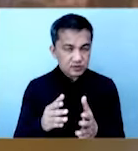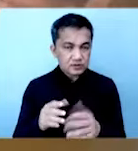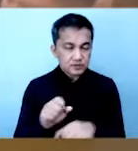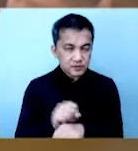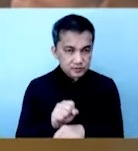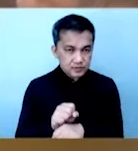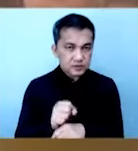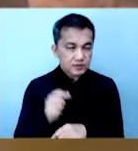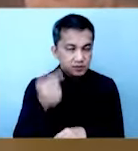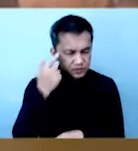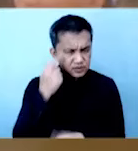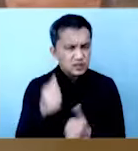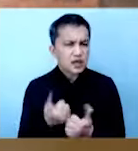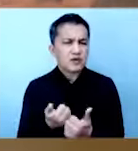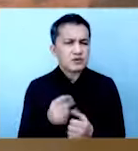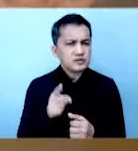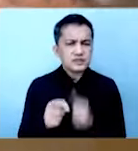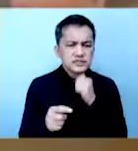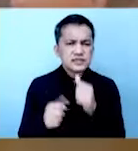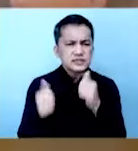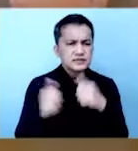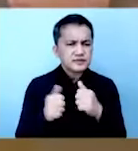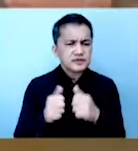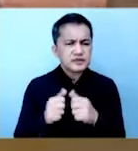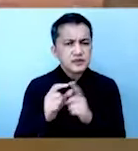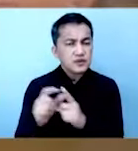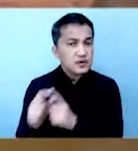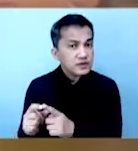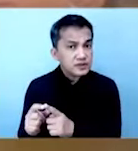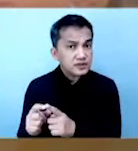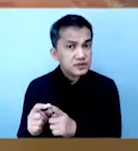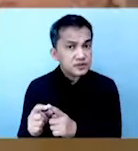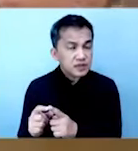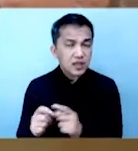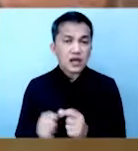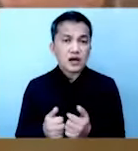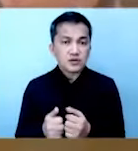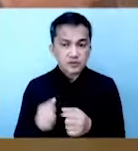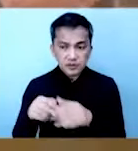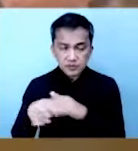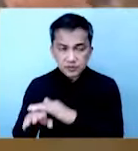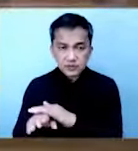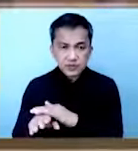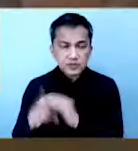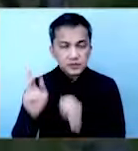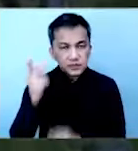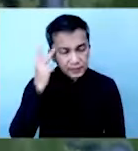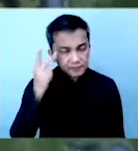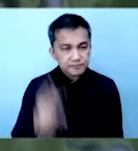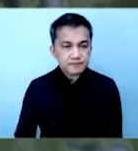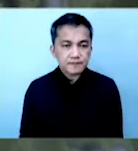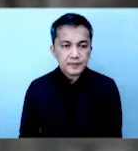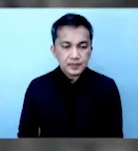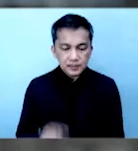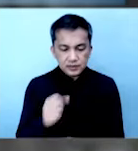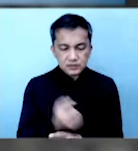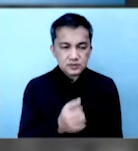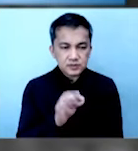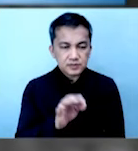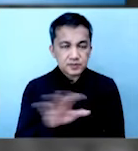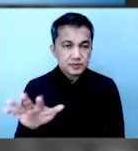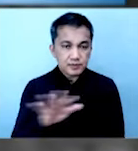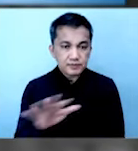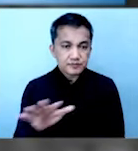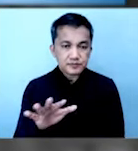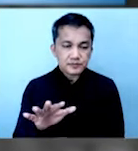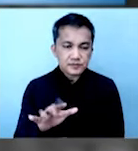gobyerno, papano kung hindi ka sang-ayon sa mga kataga? At papano kung pasukin pa ito ng politika? Setyembre 1955,